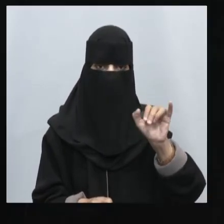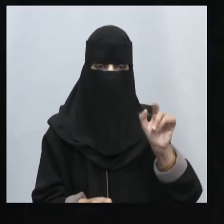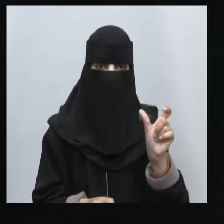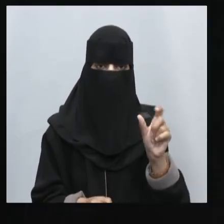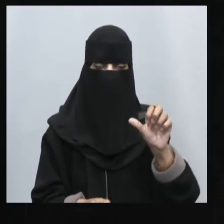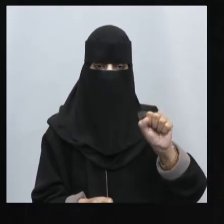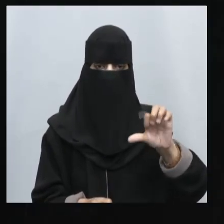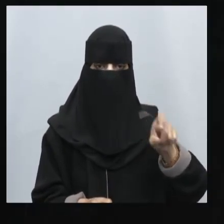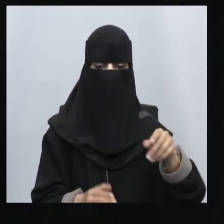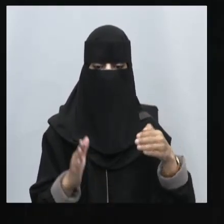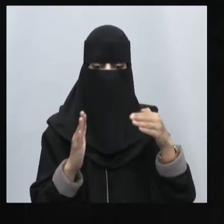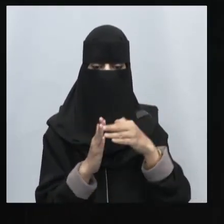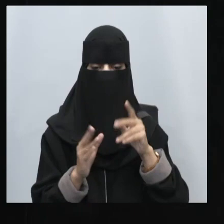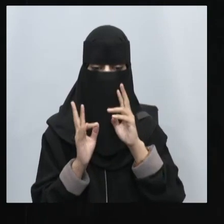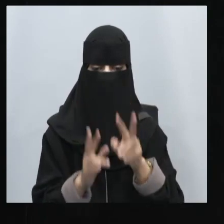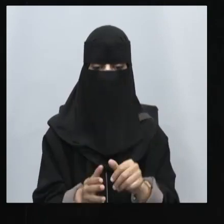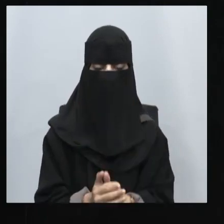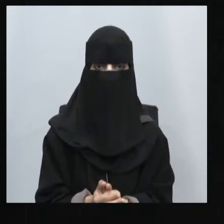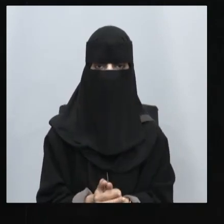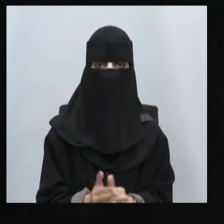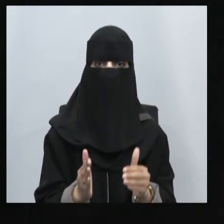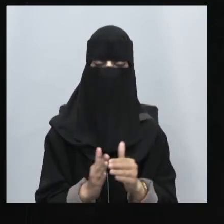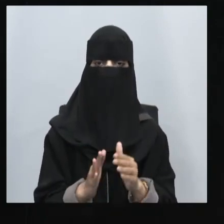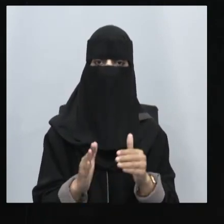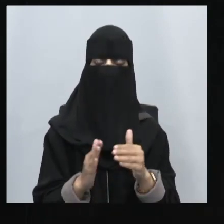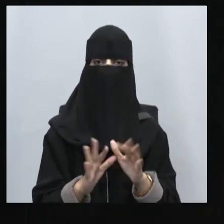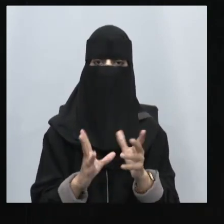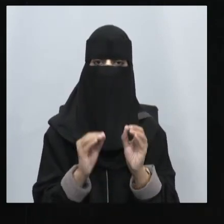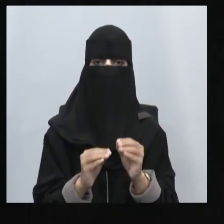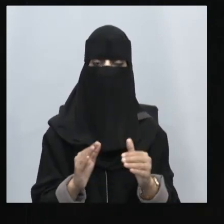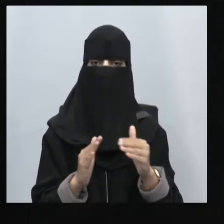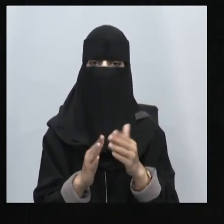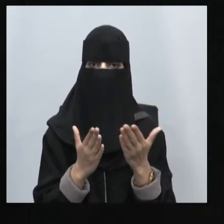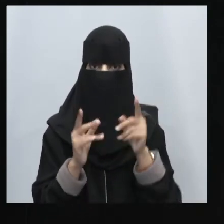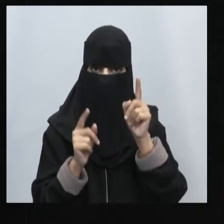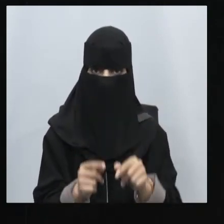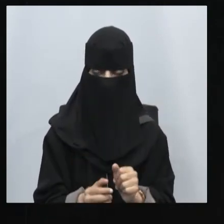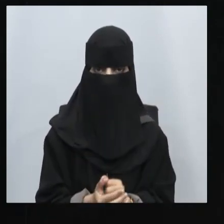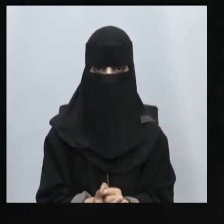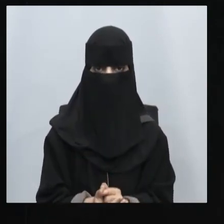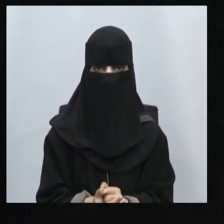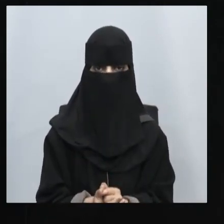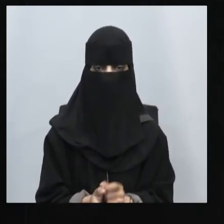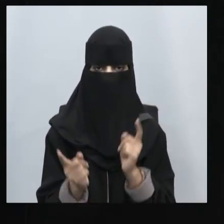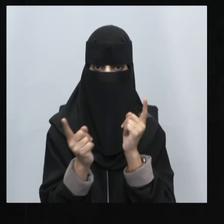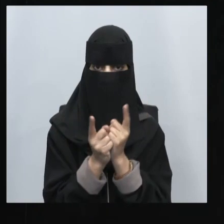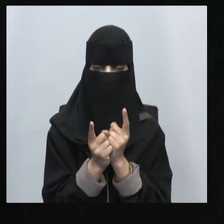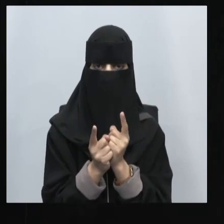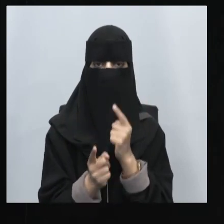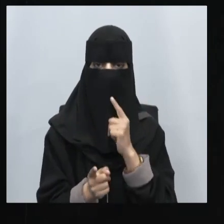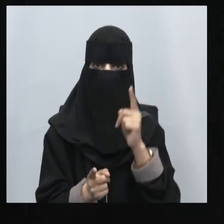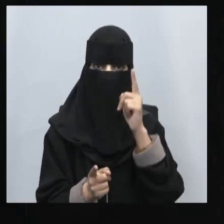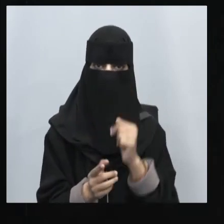طلابي وطالبات الاعزاء نكون قد وصلنا الى ختام درسنا لهذا اليوم التقيكم